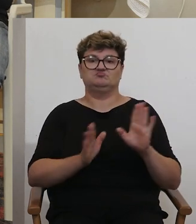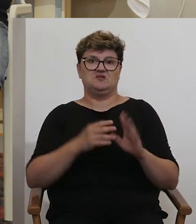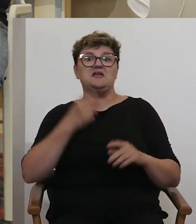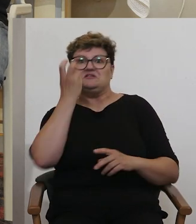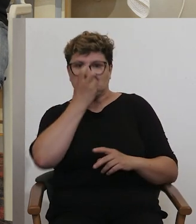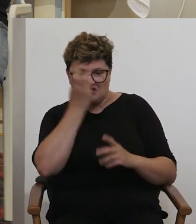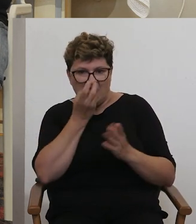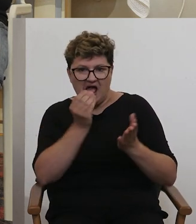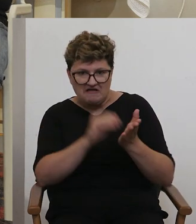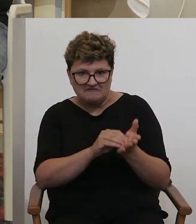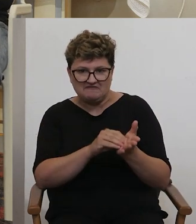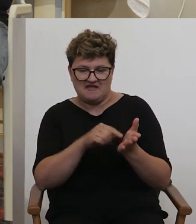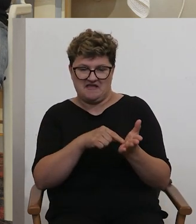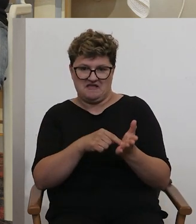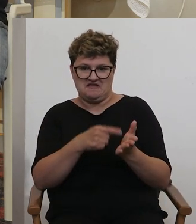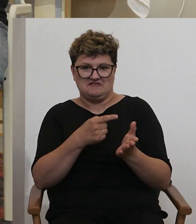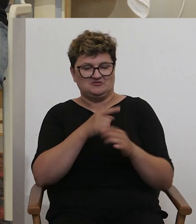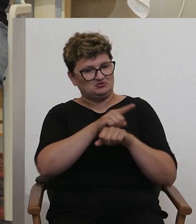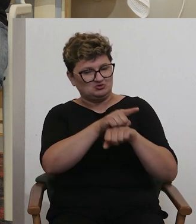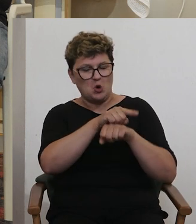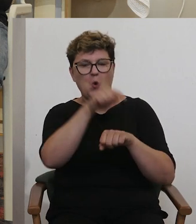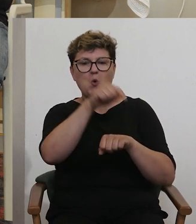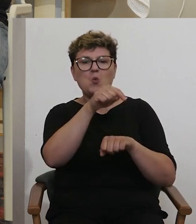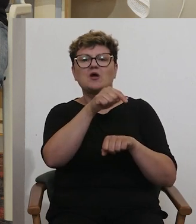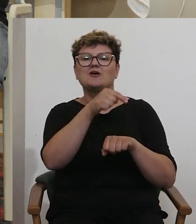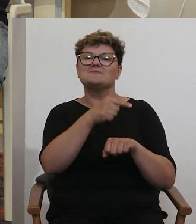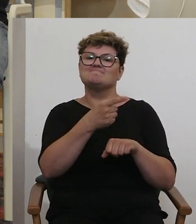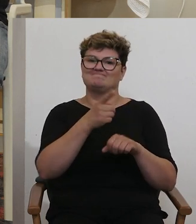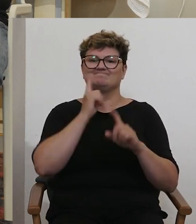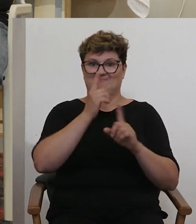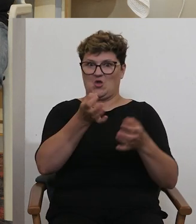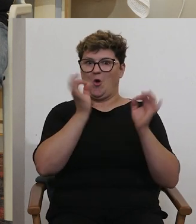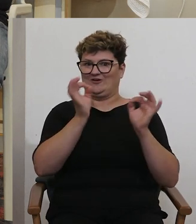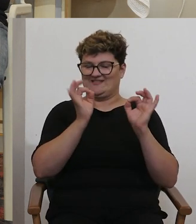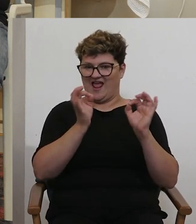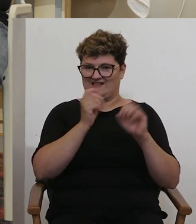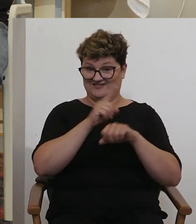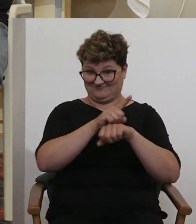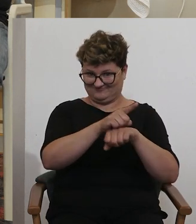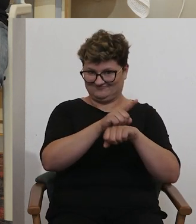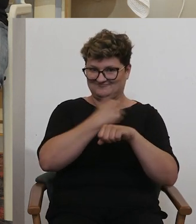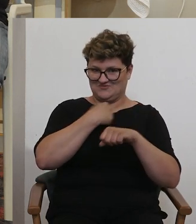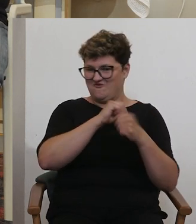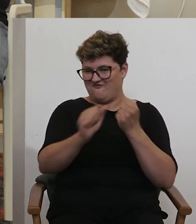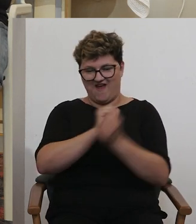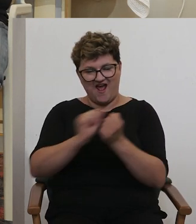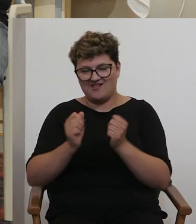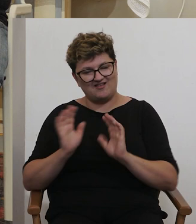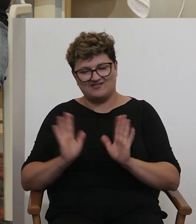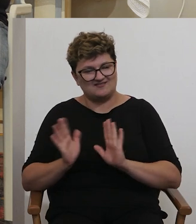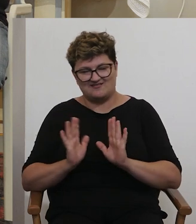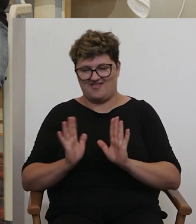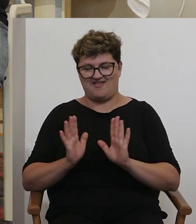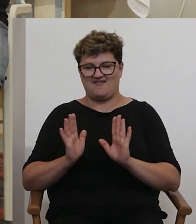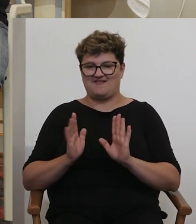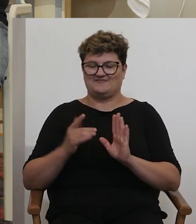ciekawa sprawa związana z tym czołgiem. Nie jest to oryginalny ten czołg, który brał udział w walkach